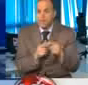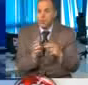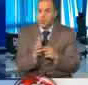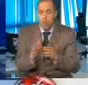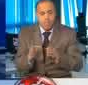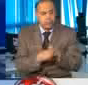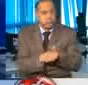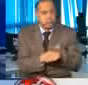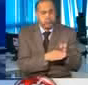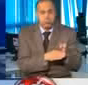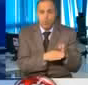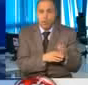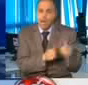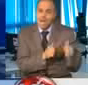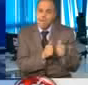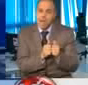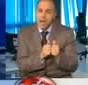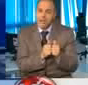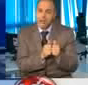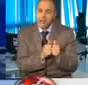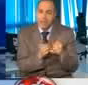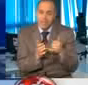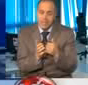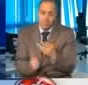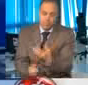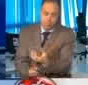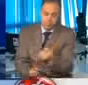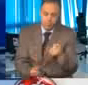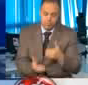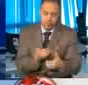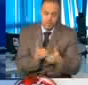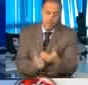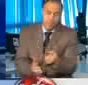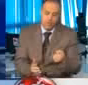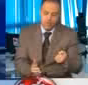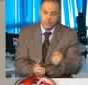السورية وحلفائها لاستعادة المدينة من المسلحين.